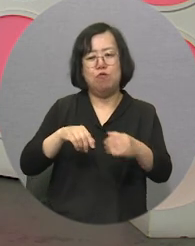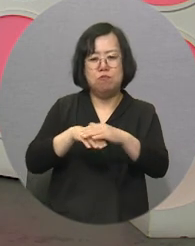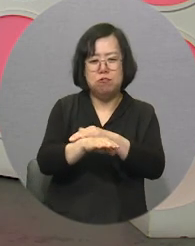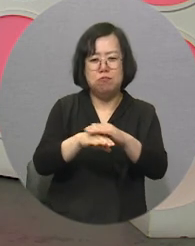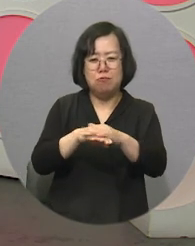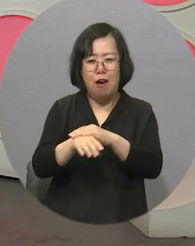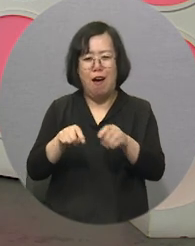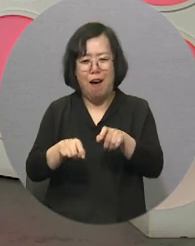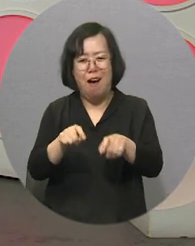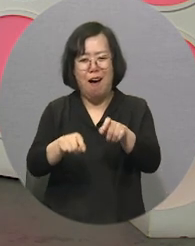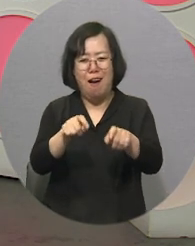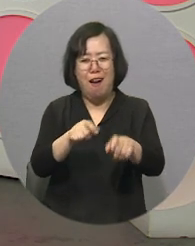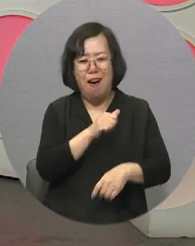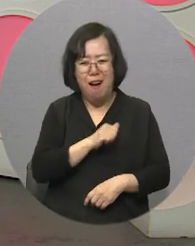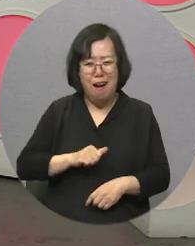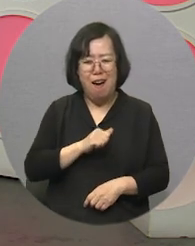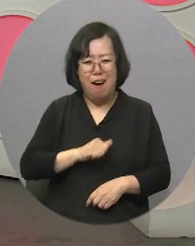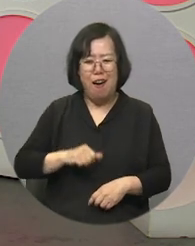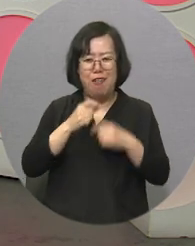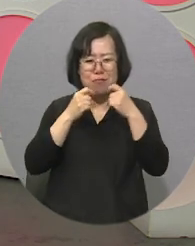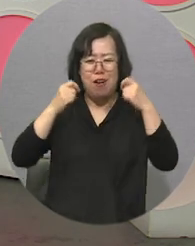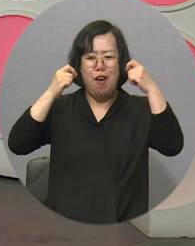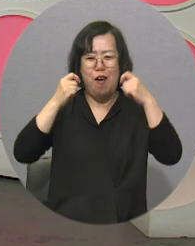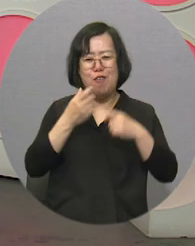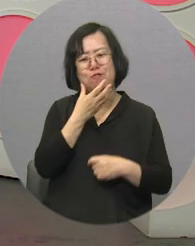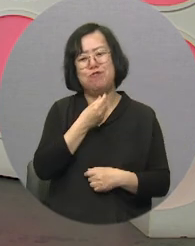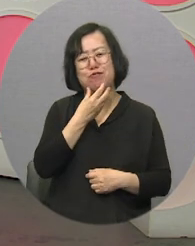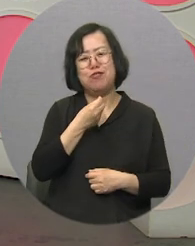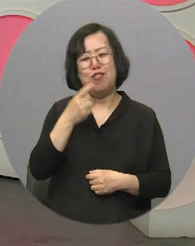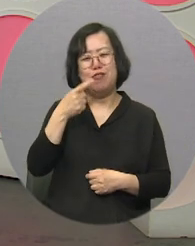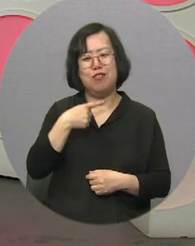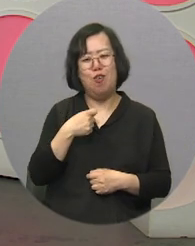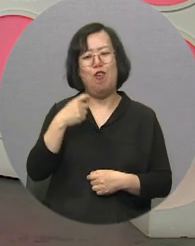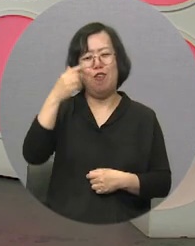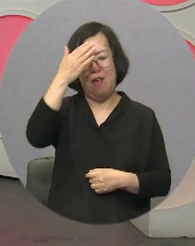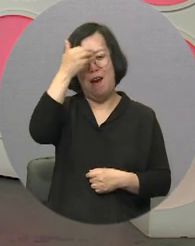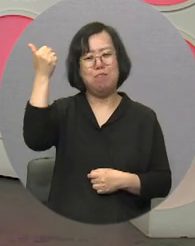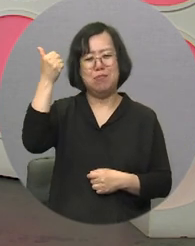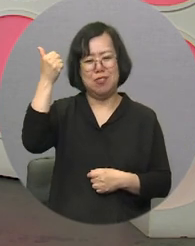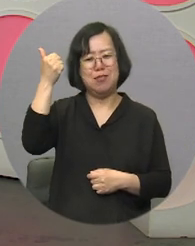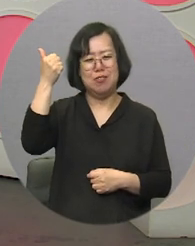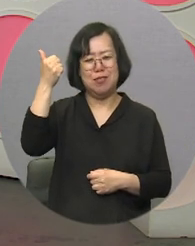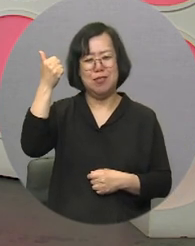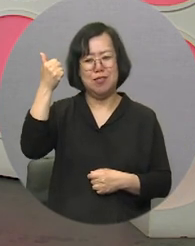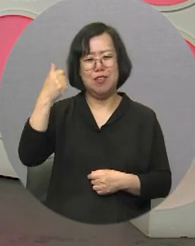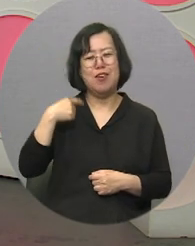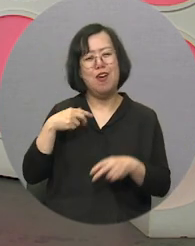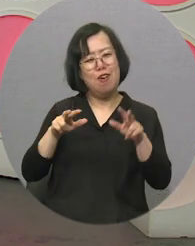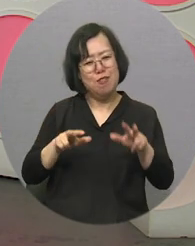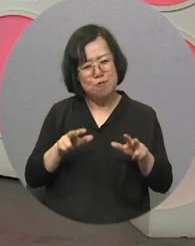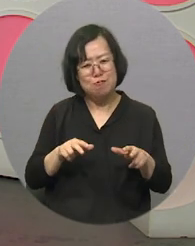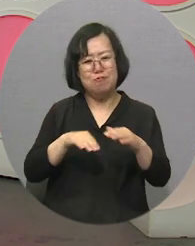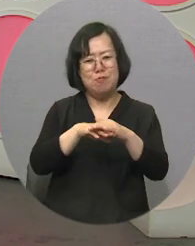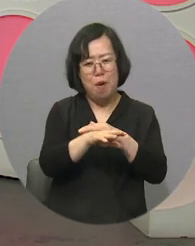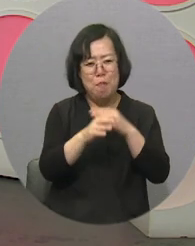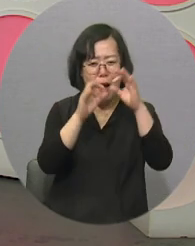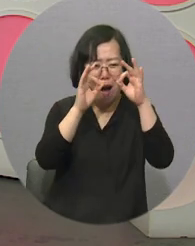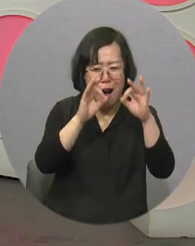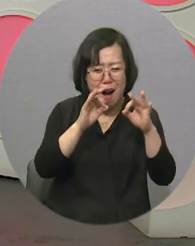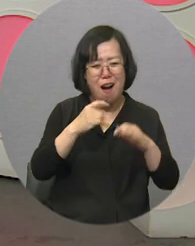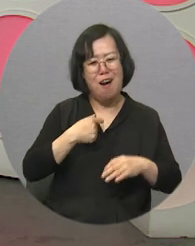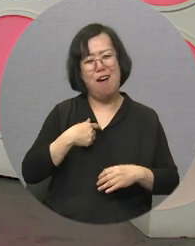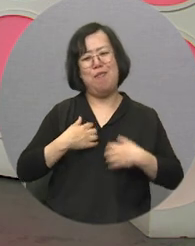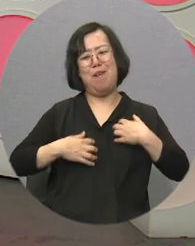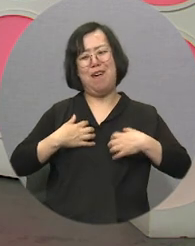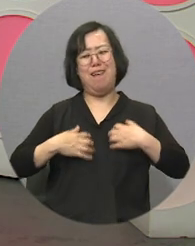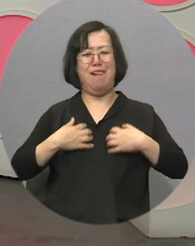아, 그렇군요. 진짜 좋은 거요. 그 충청도 맛인데. 네. 거기에 깊이가 딱 묻어나